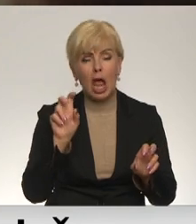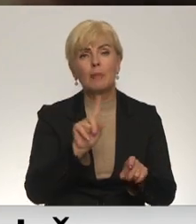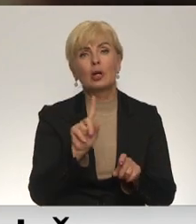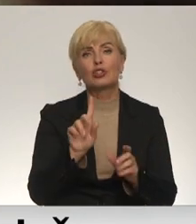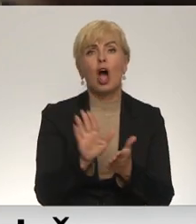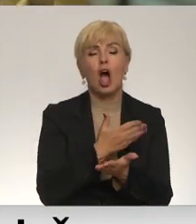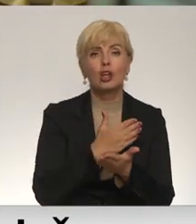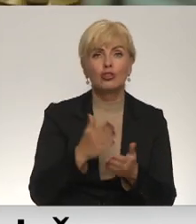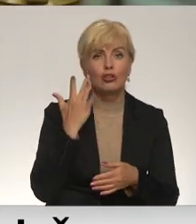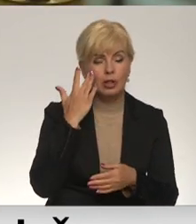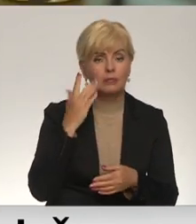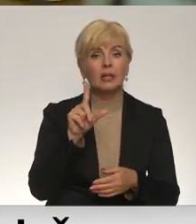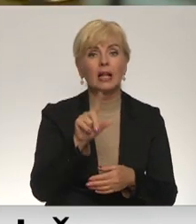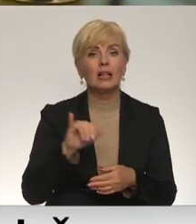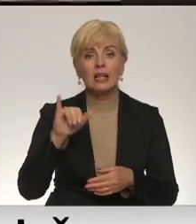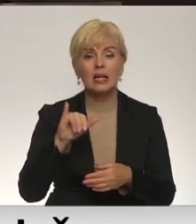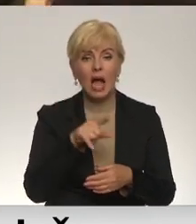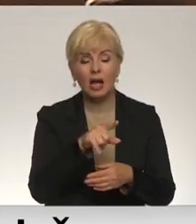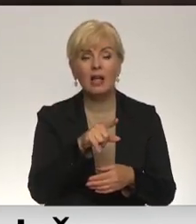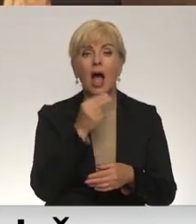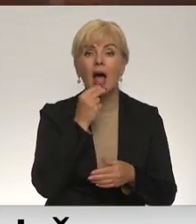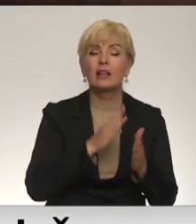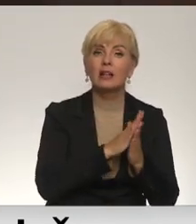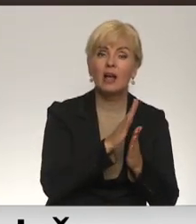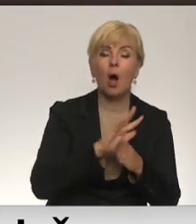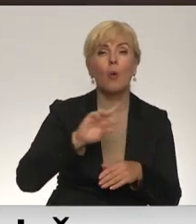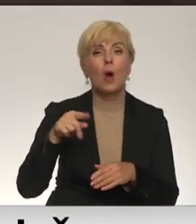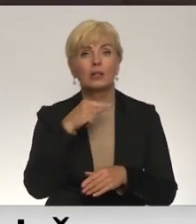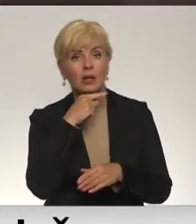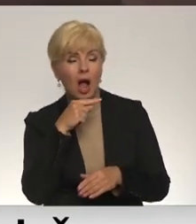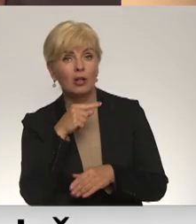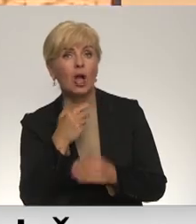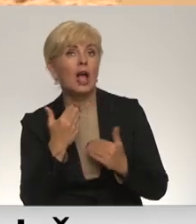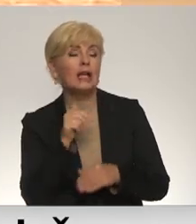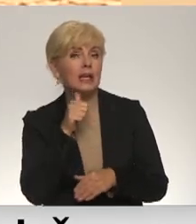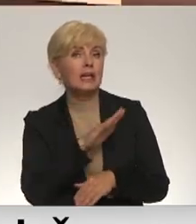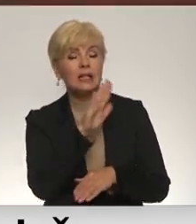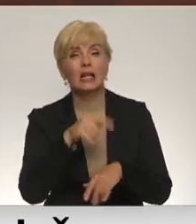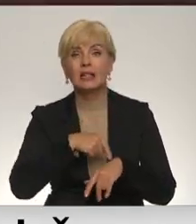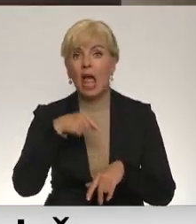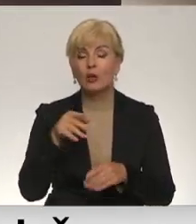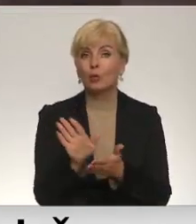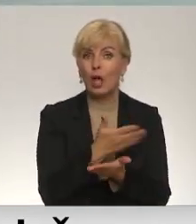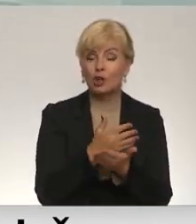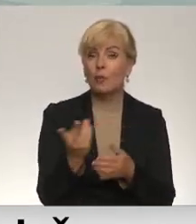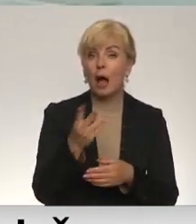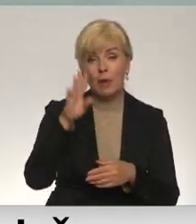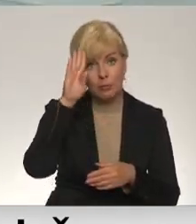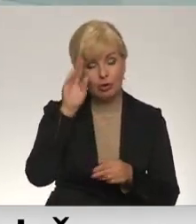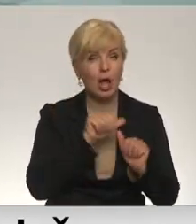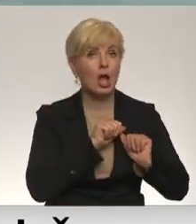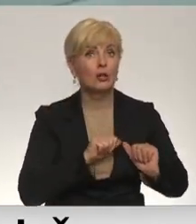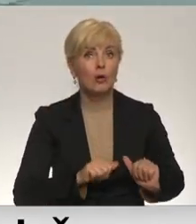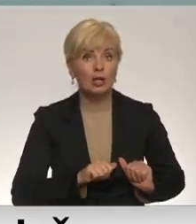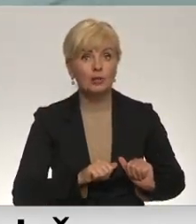viedokļi. Vienai dārziņas, otrā gaļu. Tautību atšķirības ikdienā nejūt arī Artūrs un Edvards, jo abi puiši no sirds deg